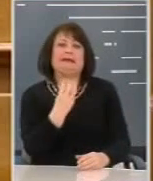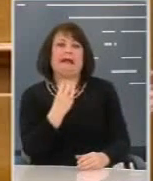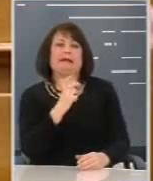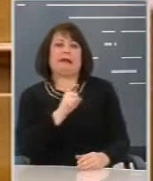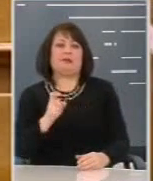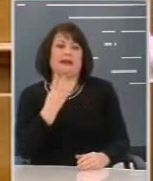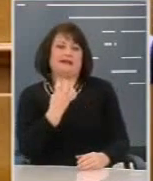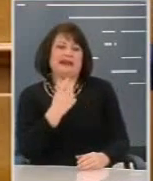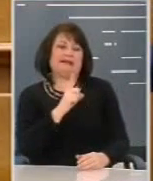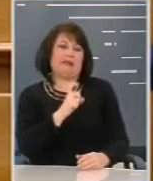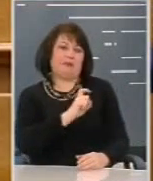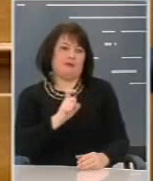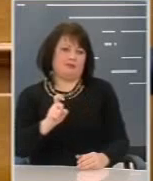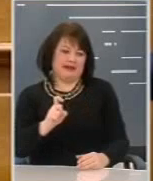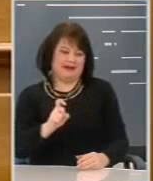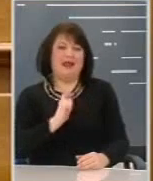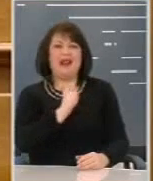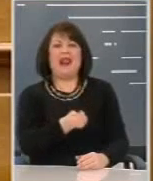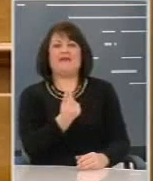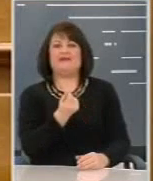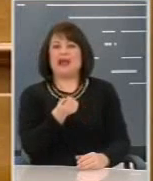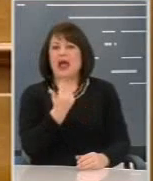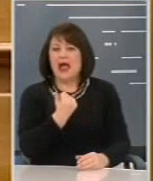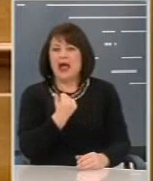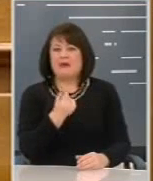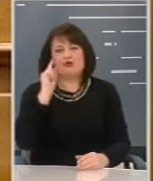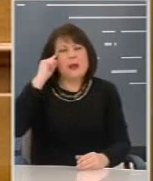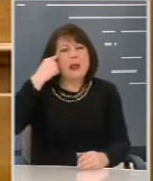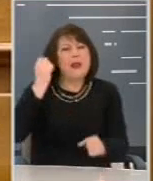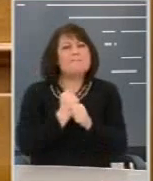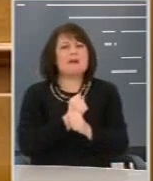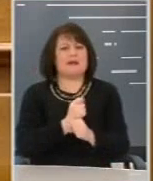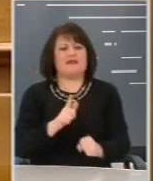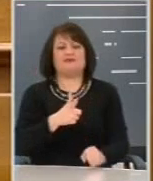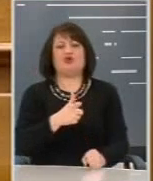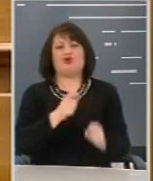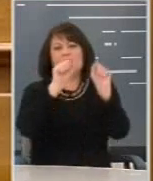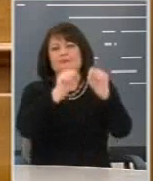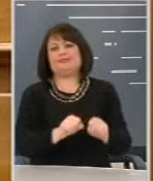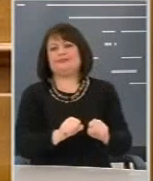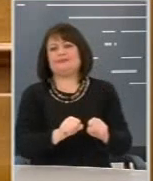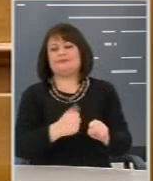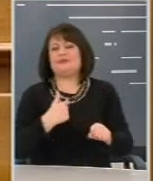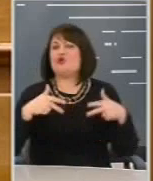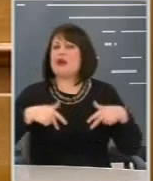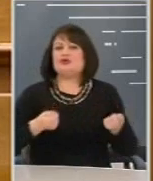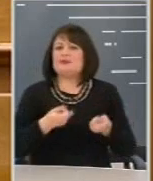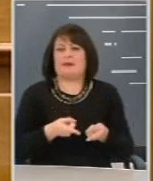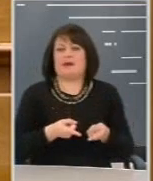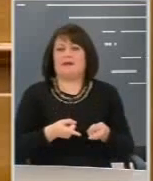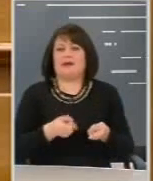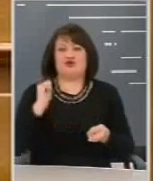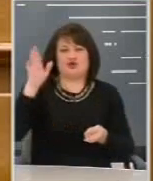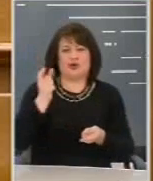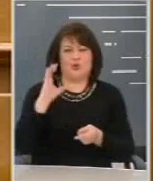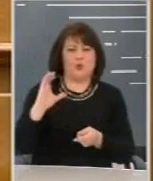εδώ ή για 10 και δεν τα βάζει σε αύξηση του κεφαλαίου, τι είναι αυτό, δόλια πτώχευση. Δεν έβαλε τα λεπτά. Άρα εμείς τι κάνουμε σαν κράτος.